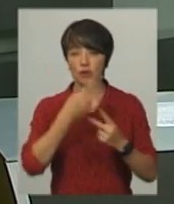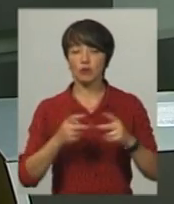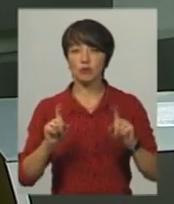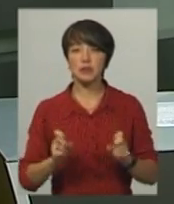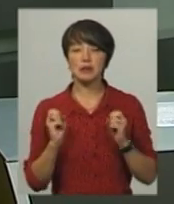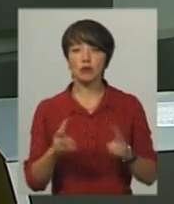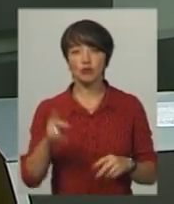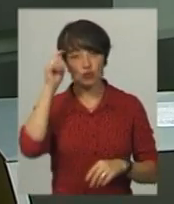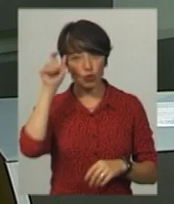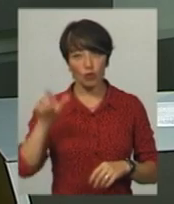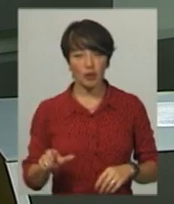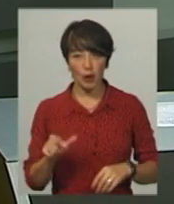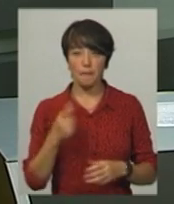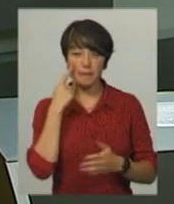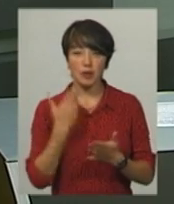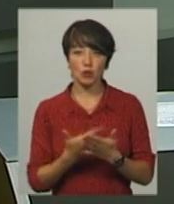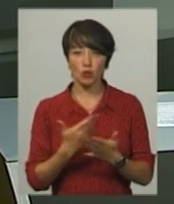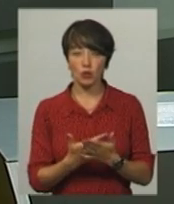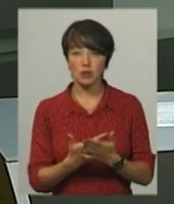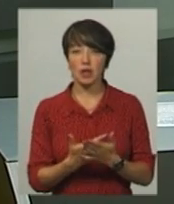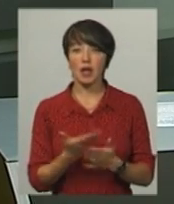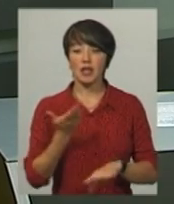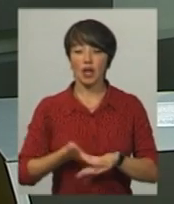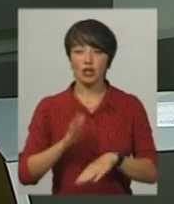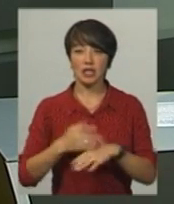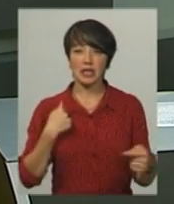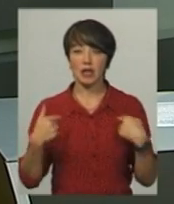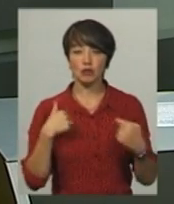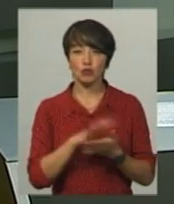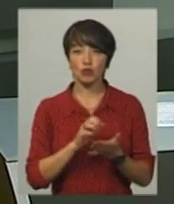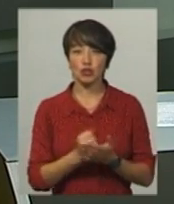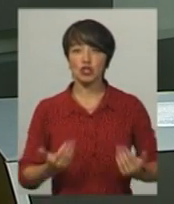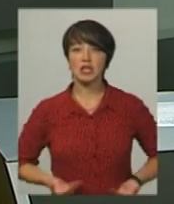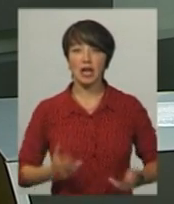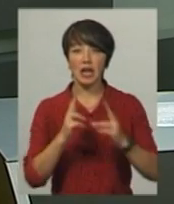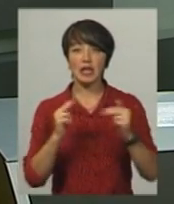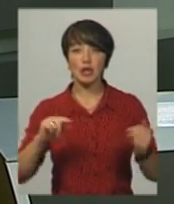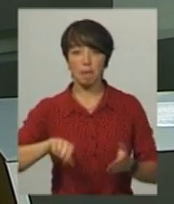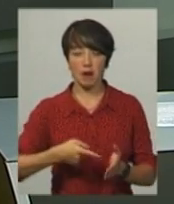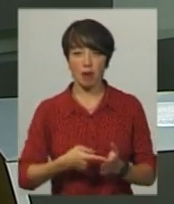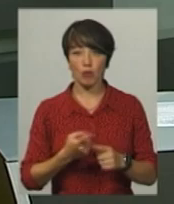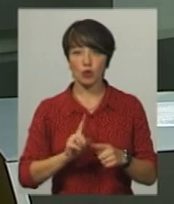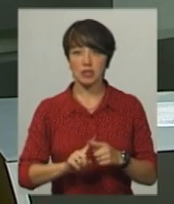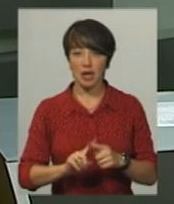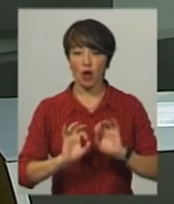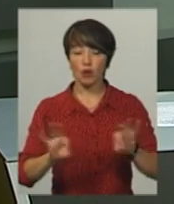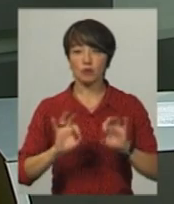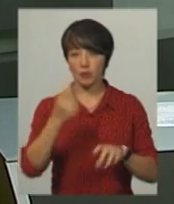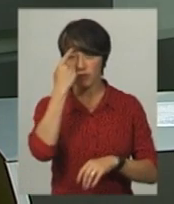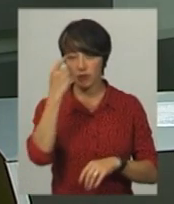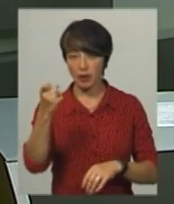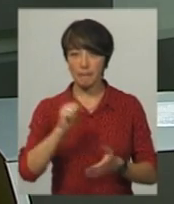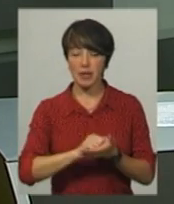волі загрожують чоловіку, котрого підозрюють у нанесенні тяжких тілесних ушкоджень жителю Дніпра. Про це кореспонденту Суспільного